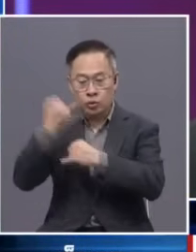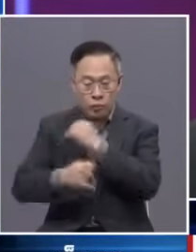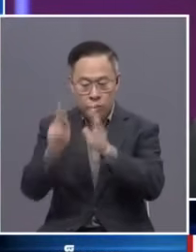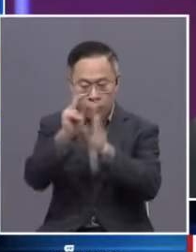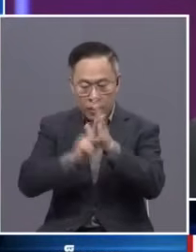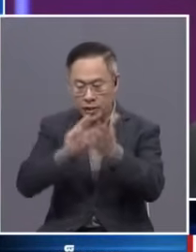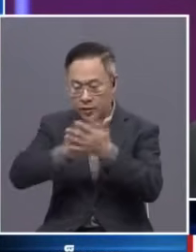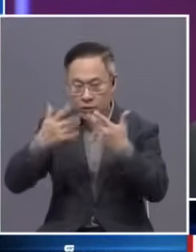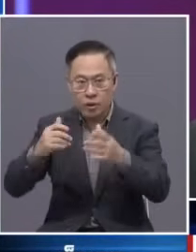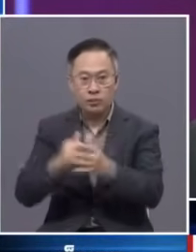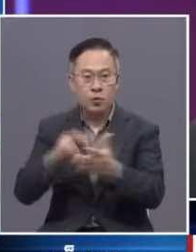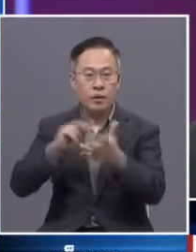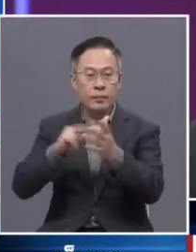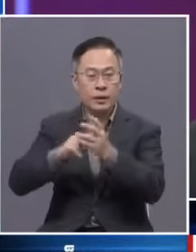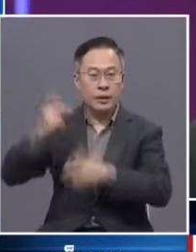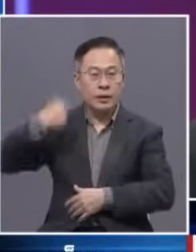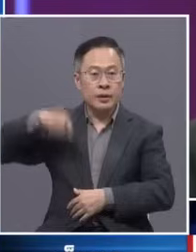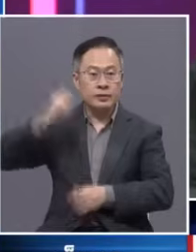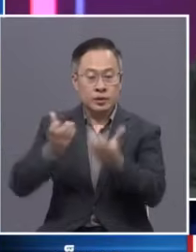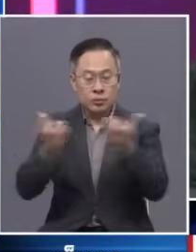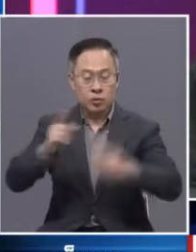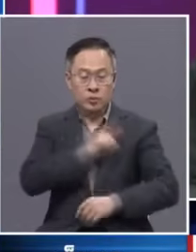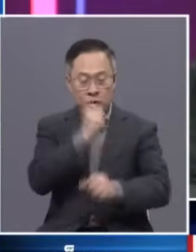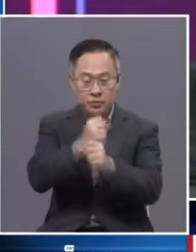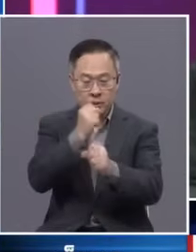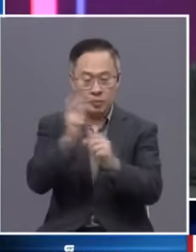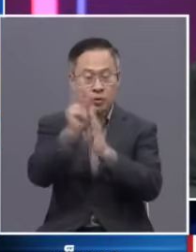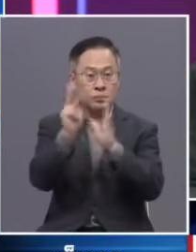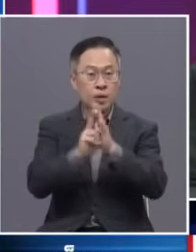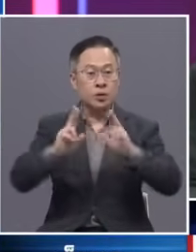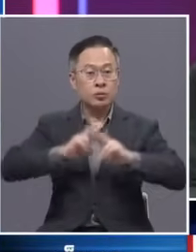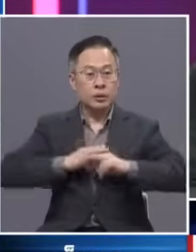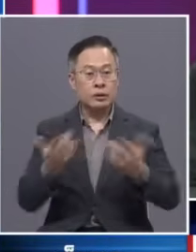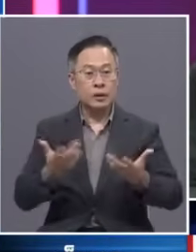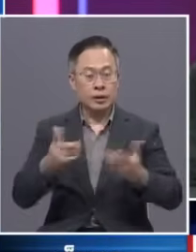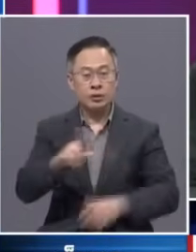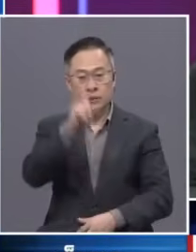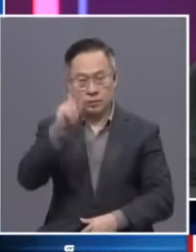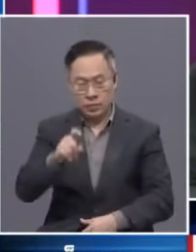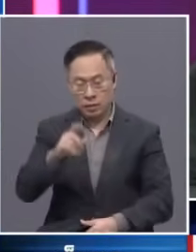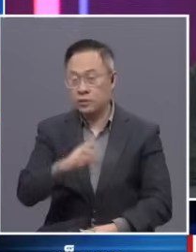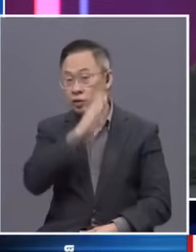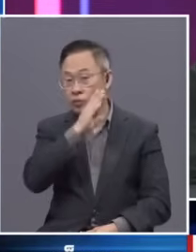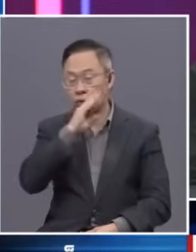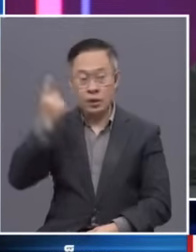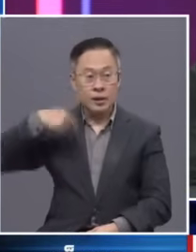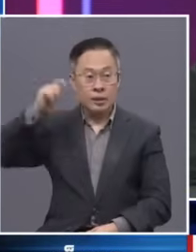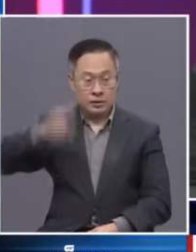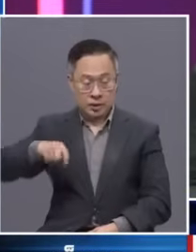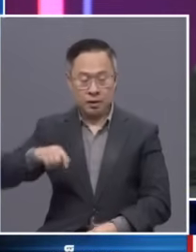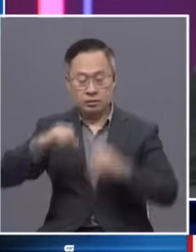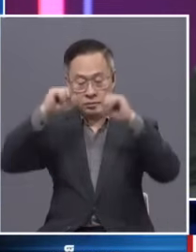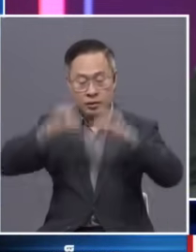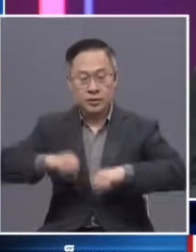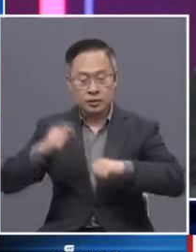ฎหมายด้วยศาลรัฐธรรมนูญแบบนั้นหรือนะครับขณะเดียวกันก็เสนอทางออกในเรื่องนี้ด้วยว่าเมื่อศาลท่านวินิจฉัย